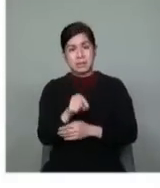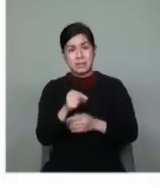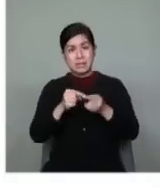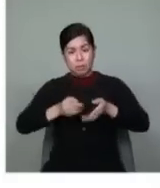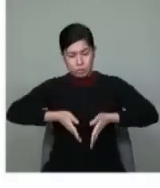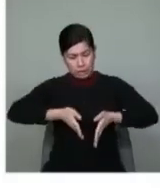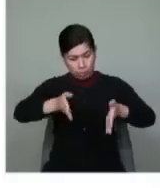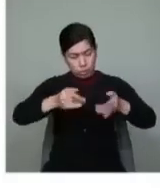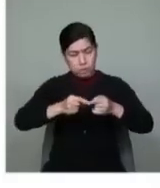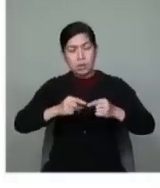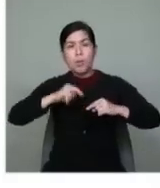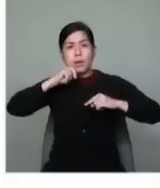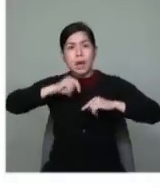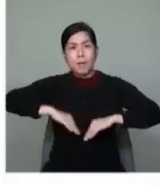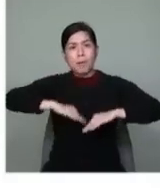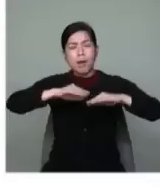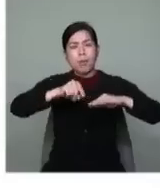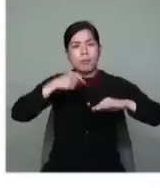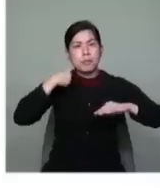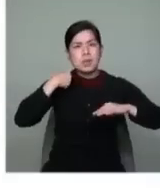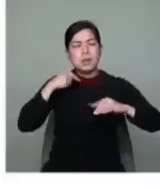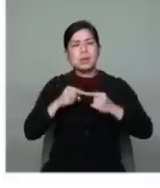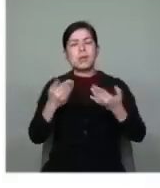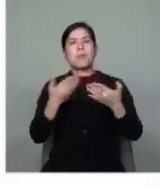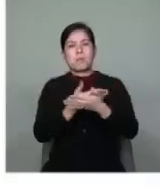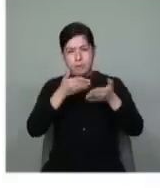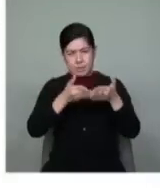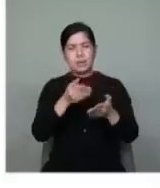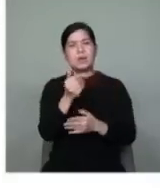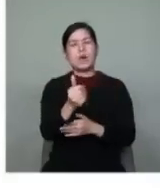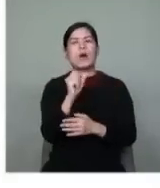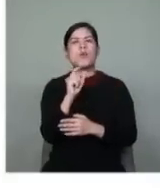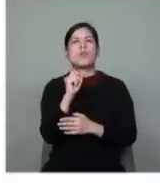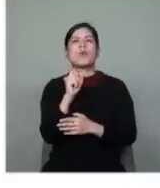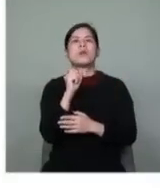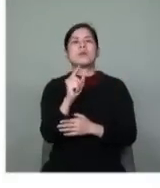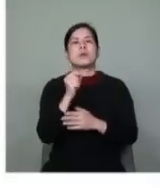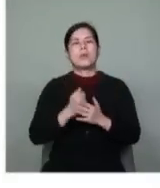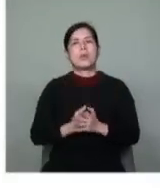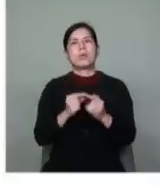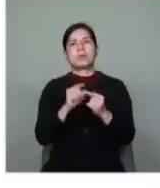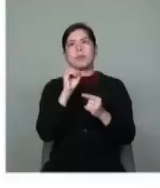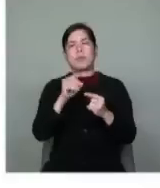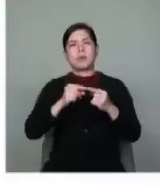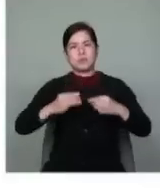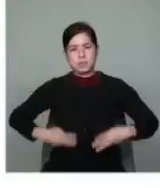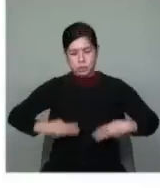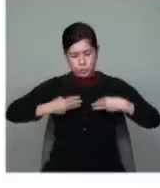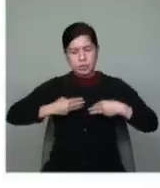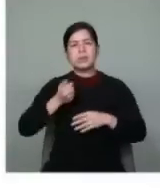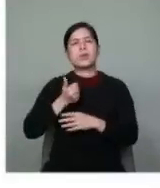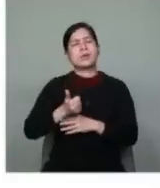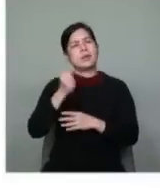องขึ้นเรือดีกว่าวันศุกร์หันษาชีวิตดีๆที่ลงตัว ค่